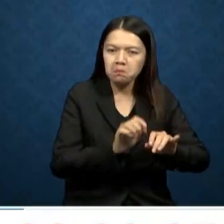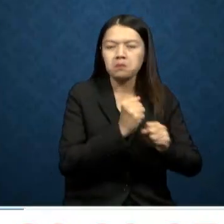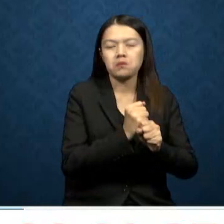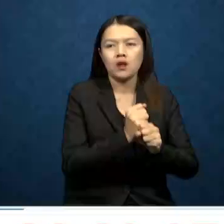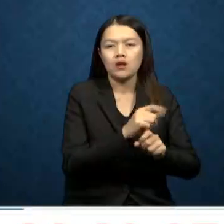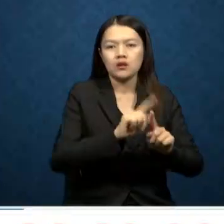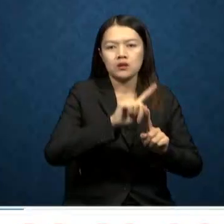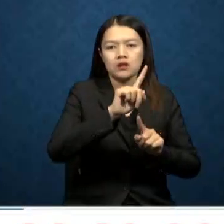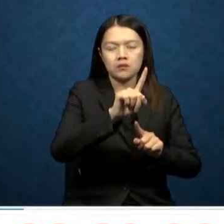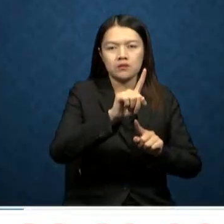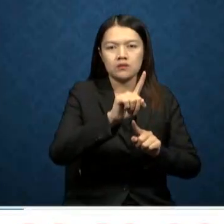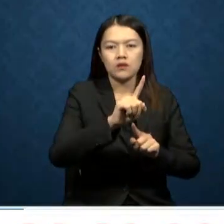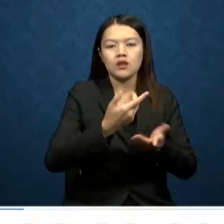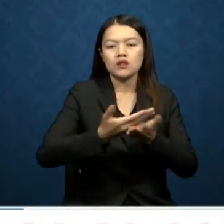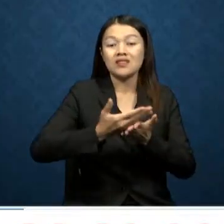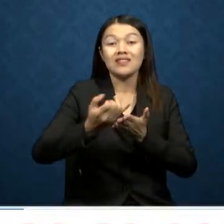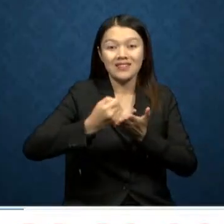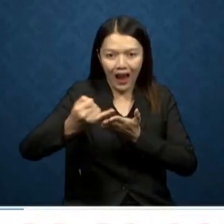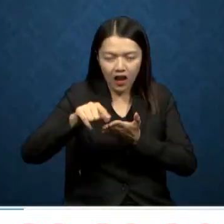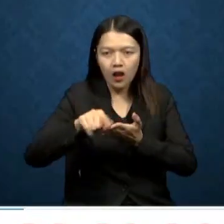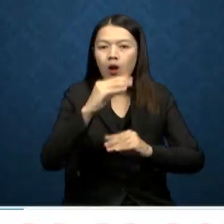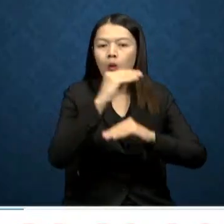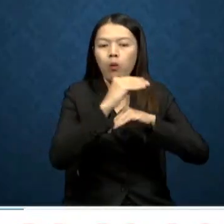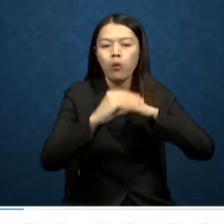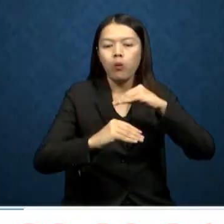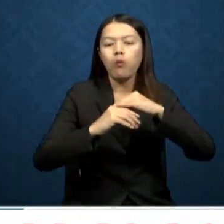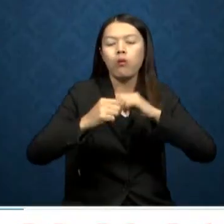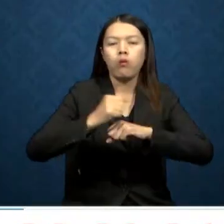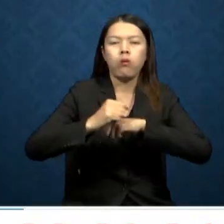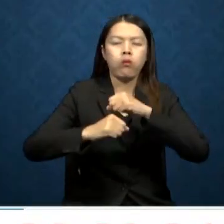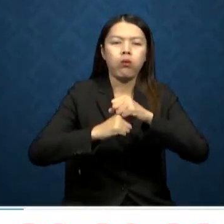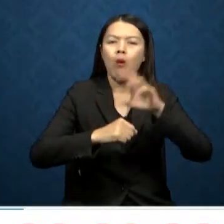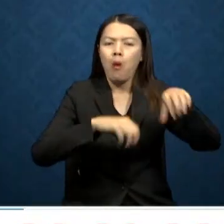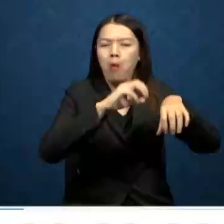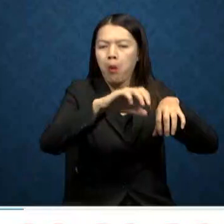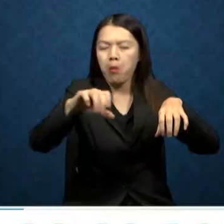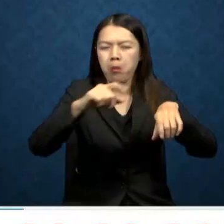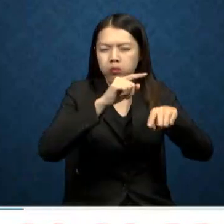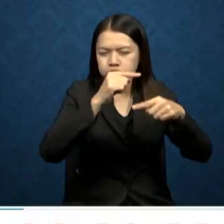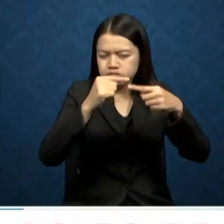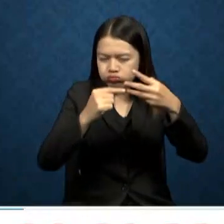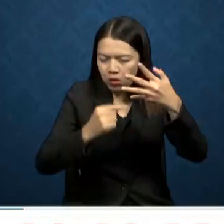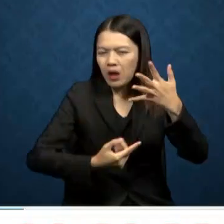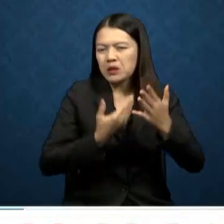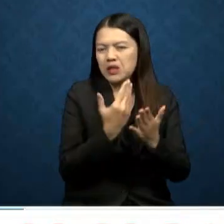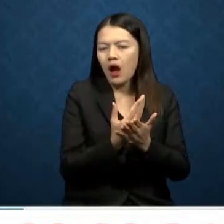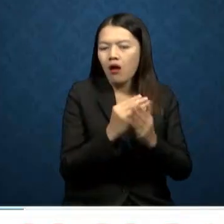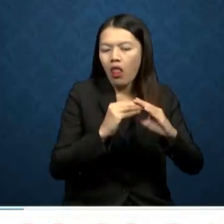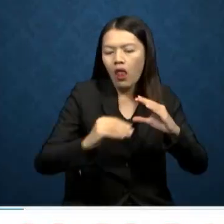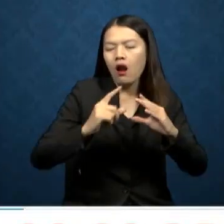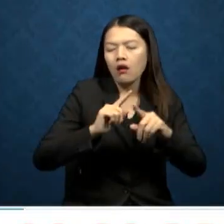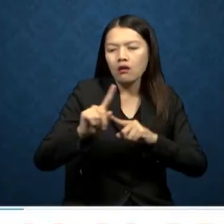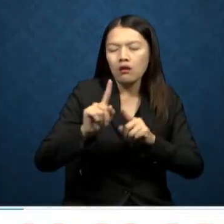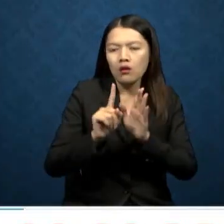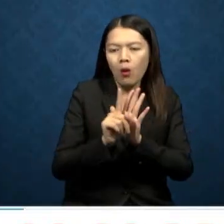1การจัดซื้อจัดจ้างโครงการก่อสร้างที่มีหลายงวดงานหลายงวดเงินเมื่อ